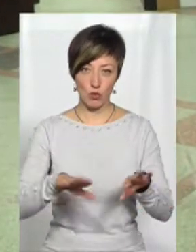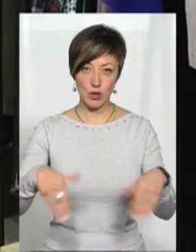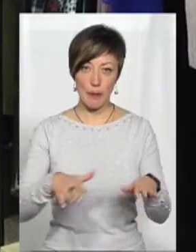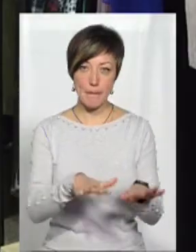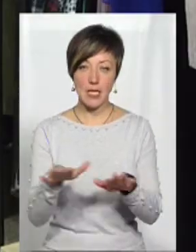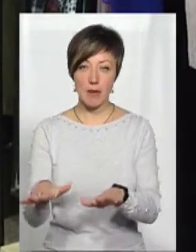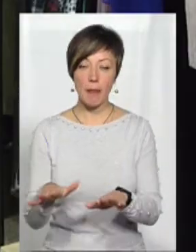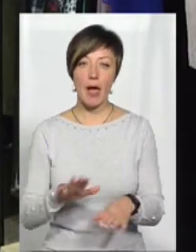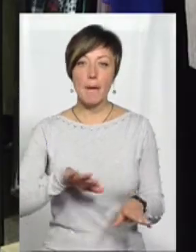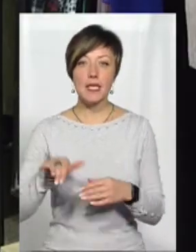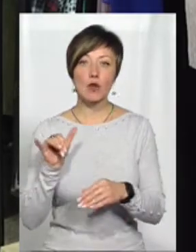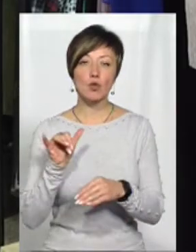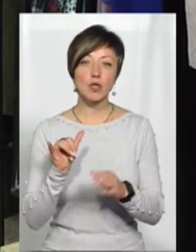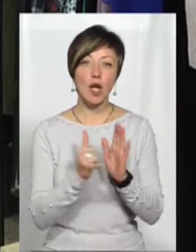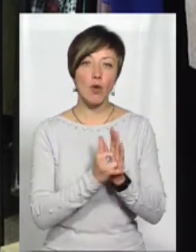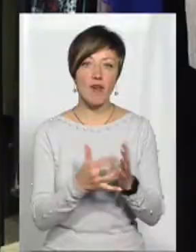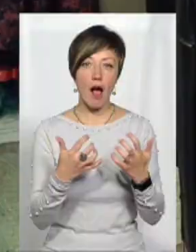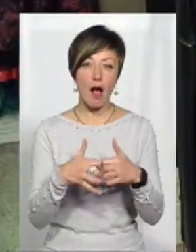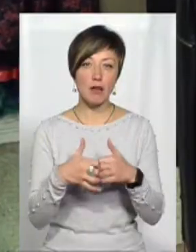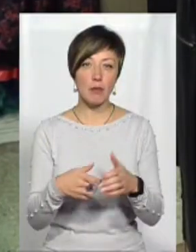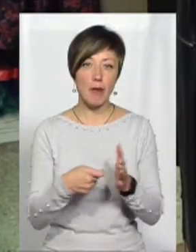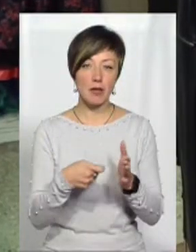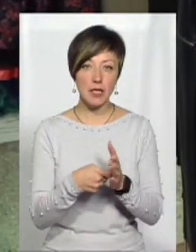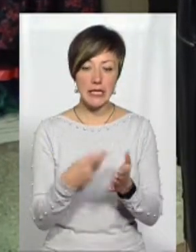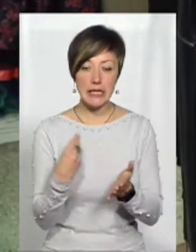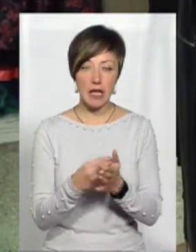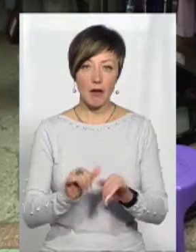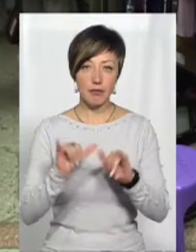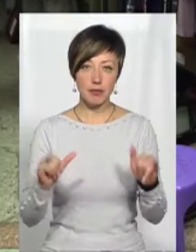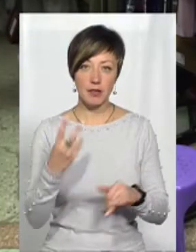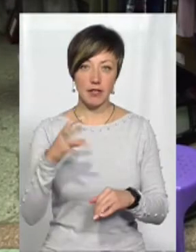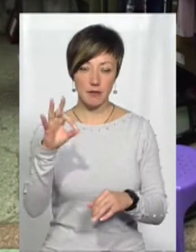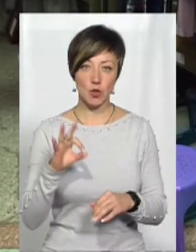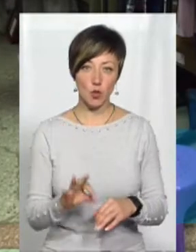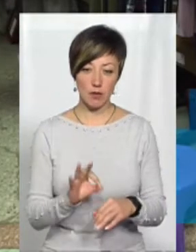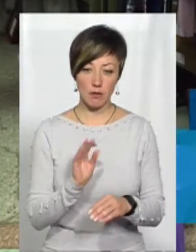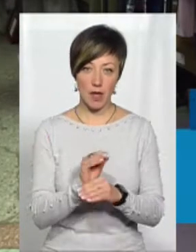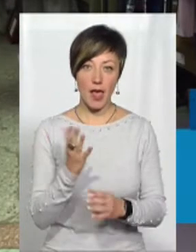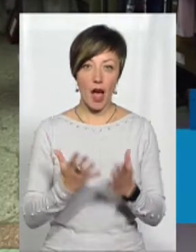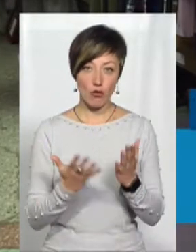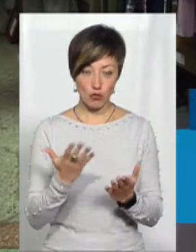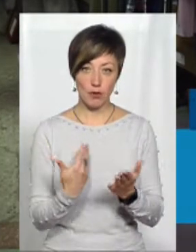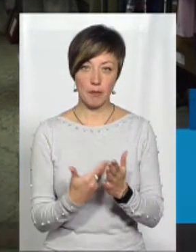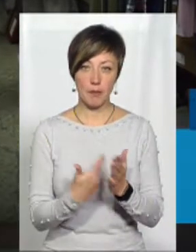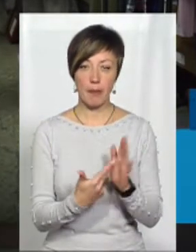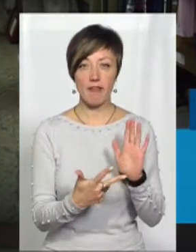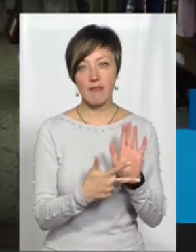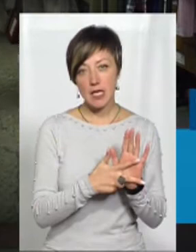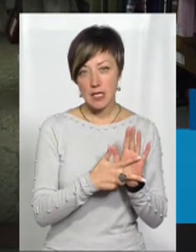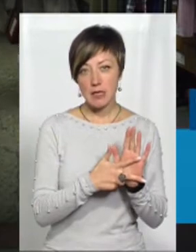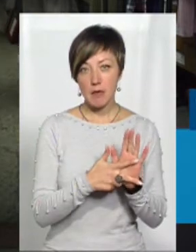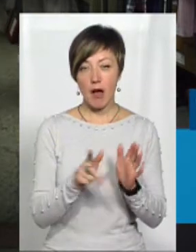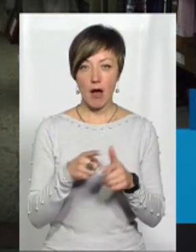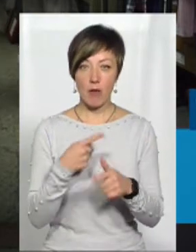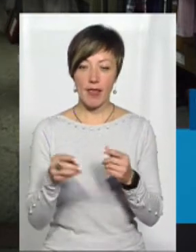Додає, після встановлення касового апарату ціна на товар збільшиться на 20%. Якщо 8, скажімо, чи там 10 тисяч касовий